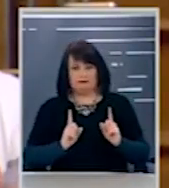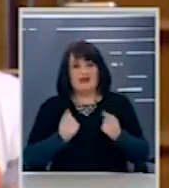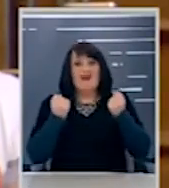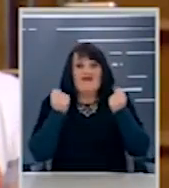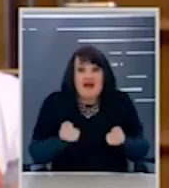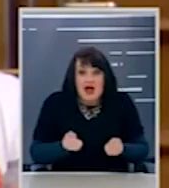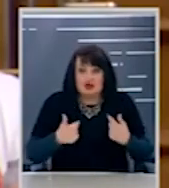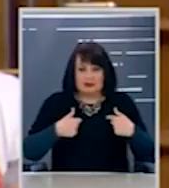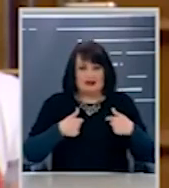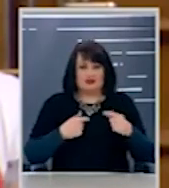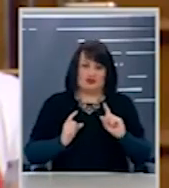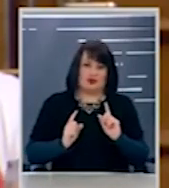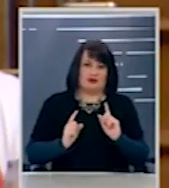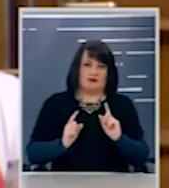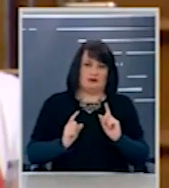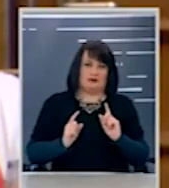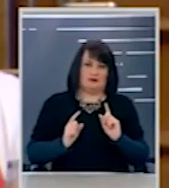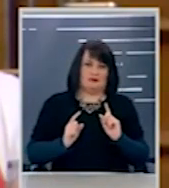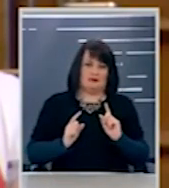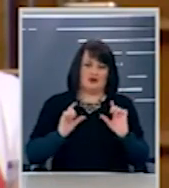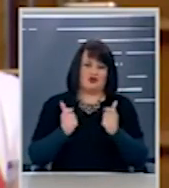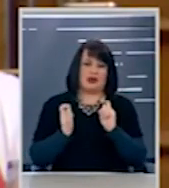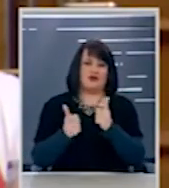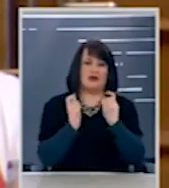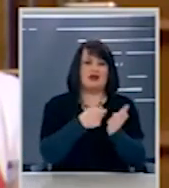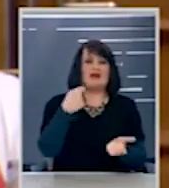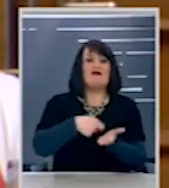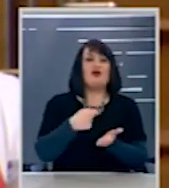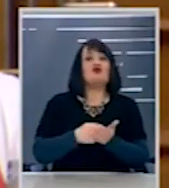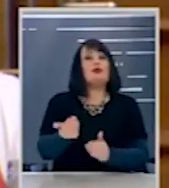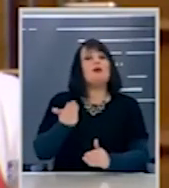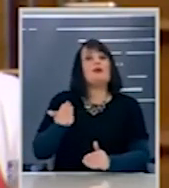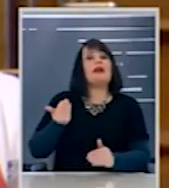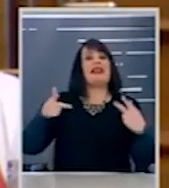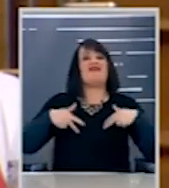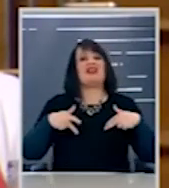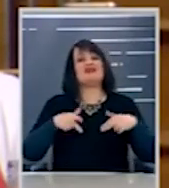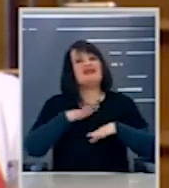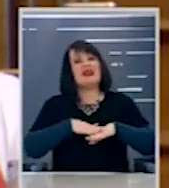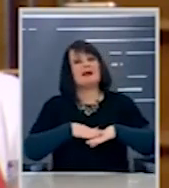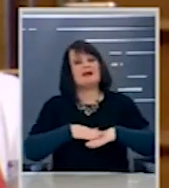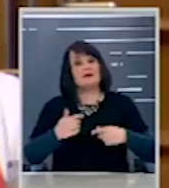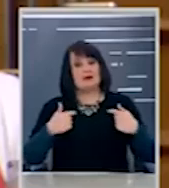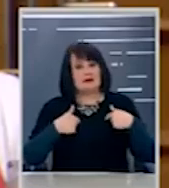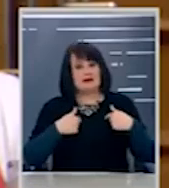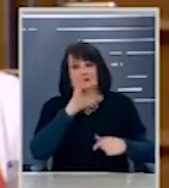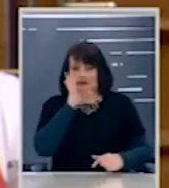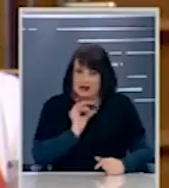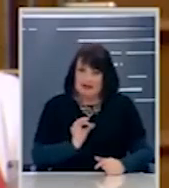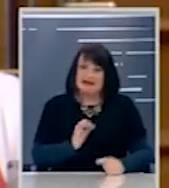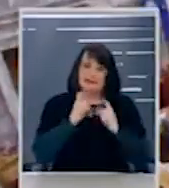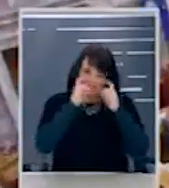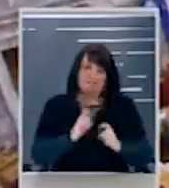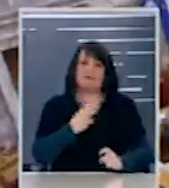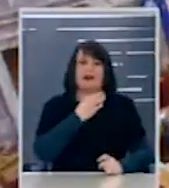επιβαρύναμε την ελληνική οικογένεια με φόρους. Το έκαναν οι προηγούμενες κυβερνήσεις. Εμείς πράγματι